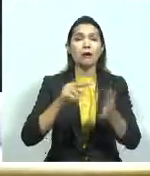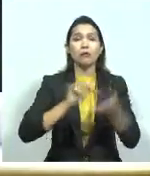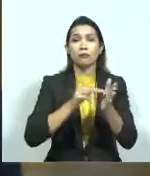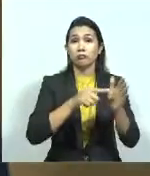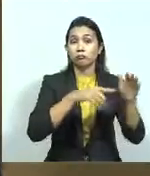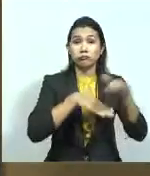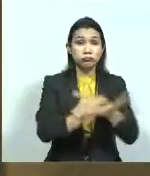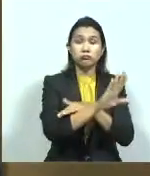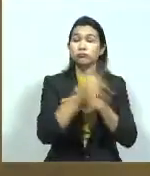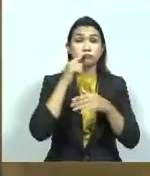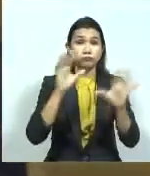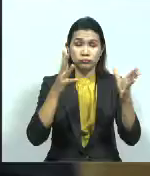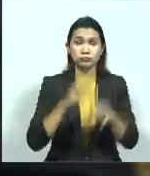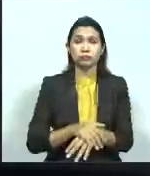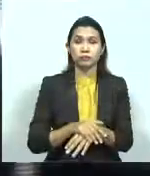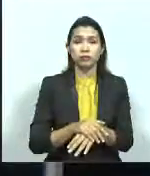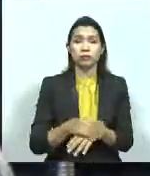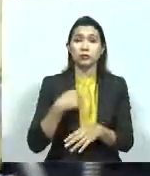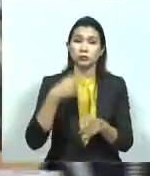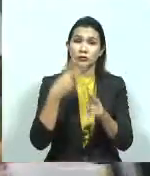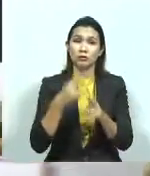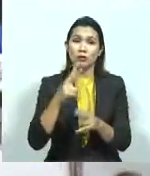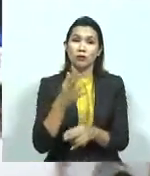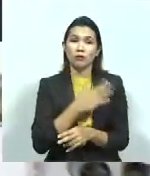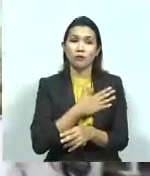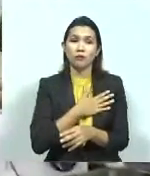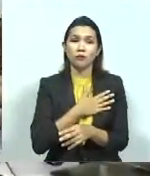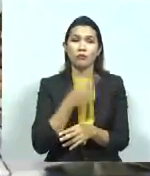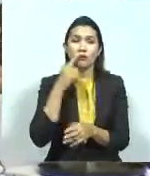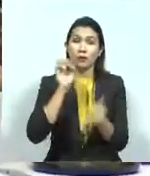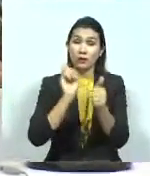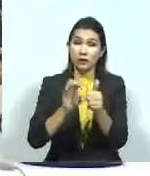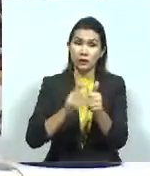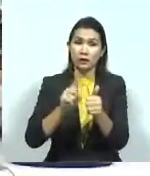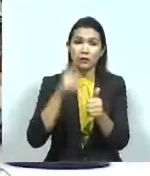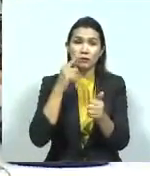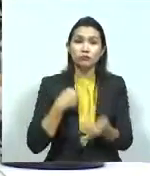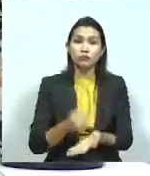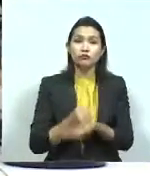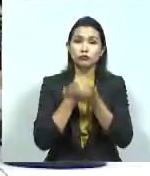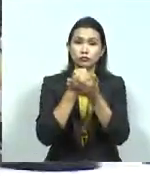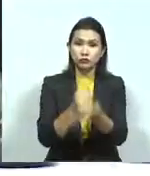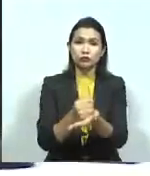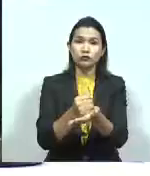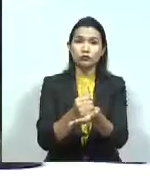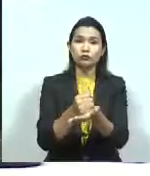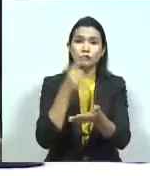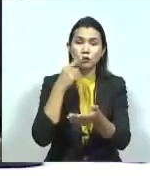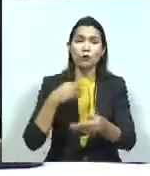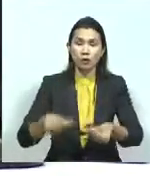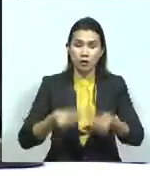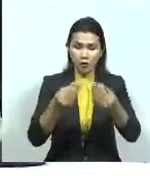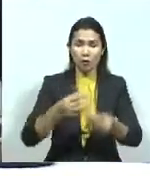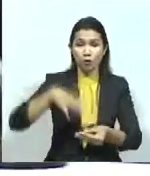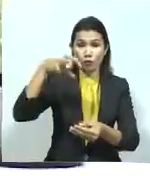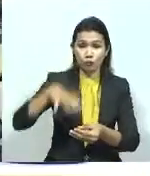หนีทางราชสกุลออกแถลงการเพื่อแนะนำและช่วยเหลือผู้ประสบเหตุพร้อมทั้งมอบกองทุน